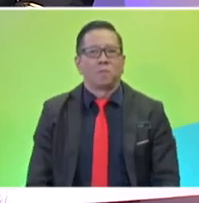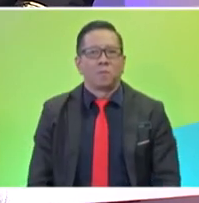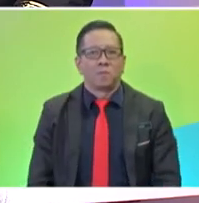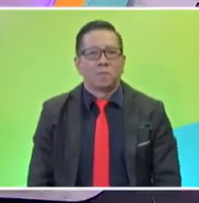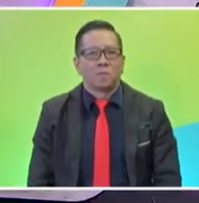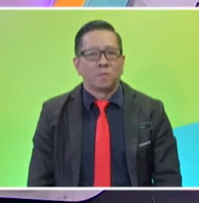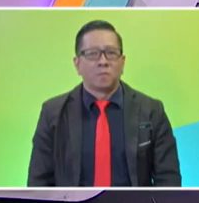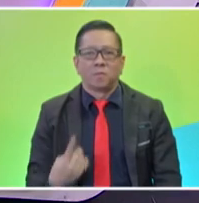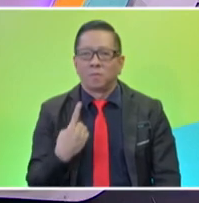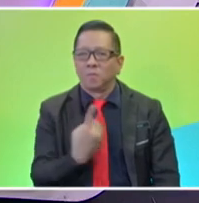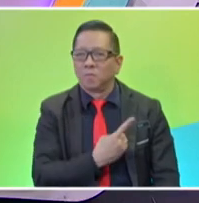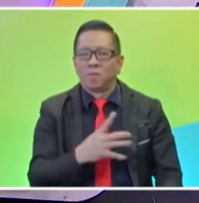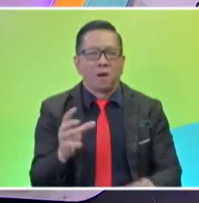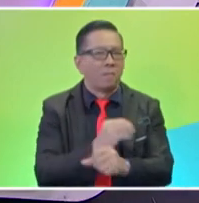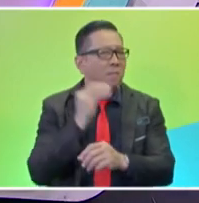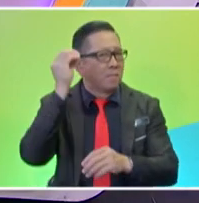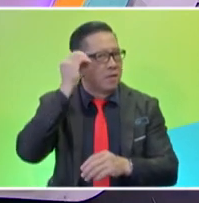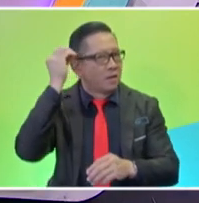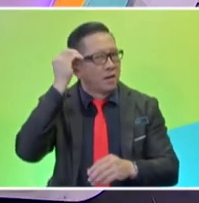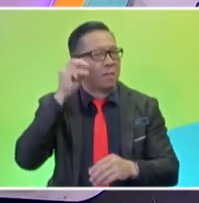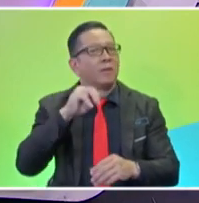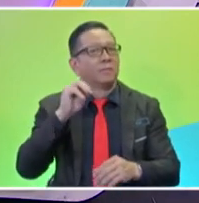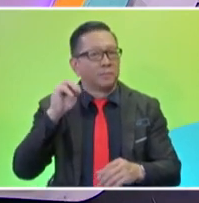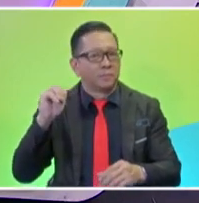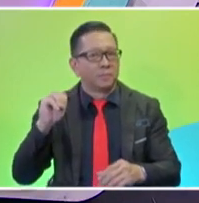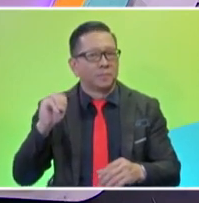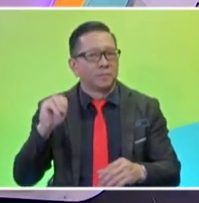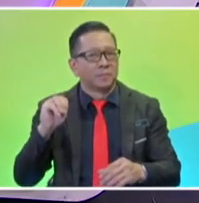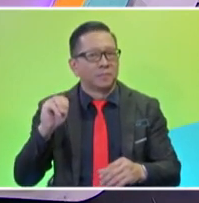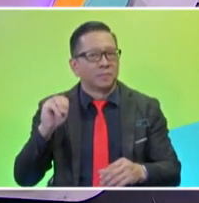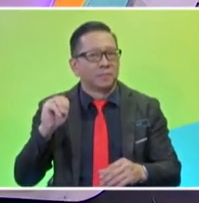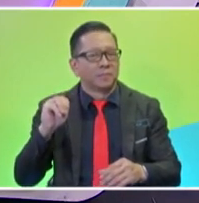kita ambil dan jangan kita dijajah minder